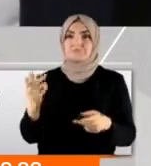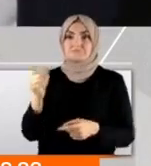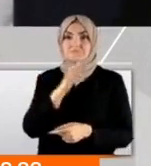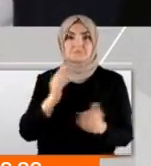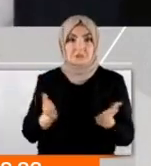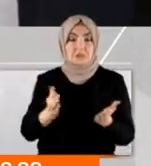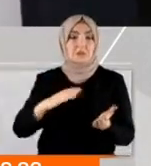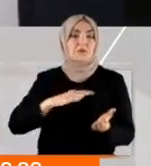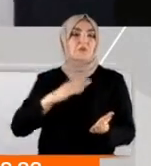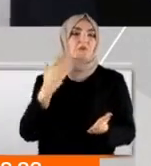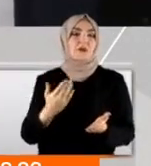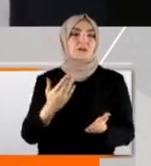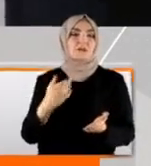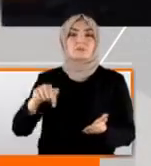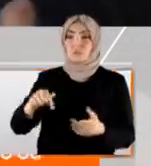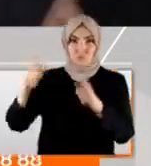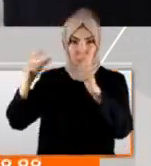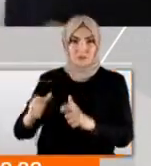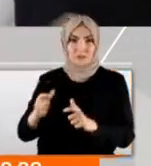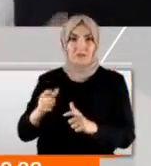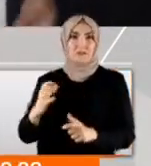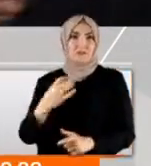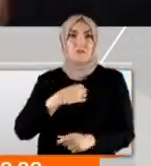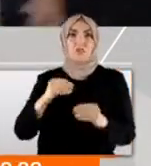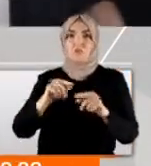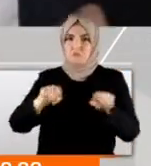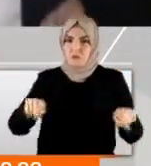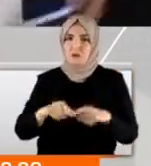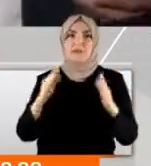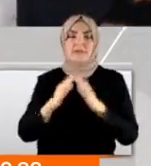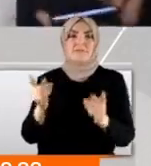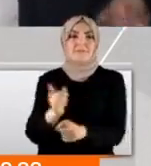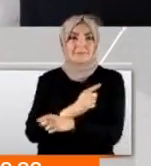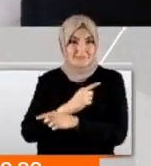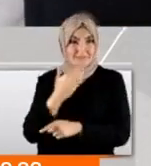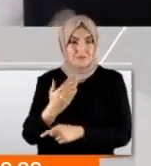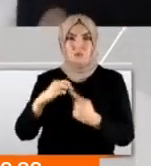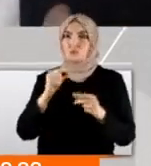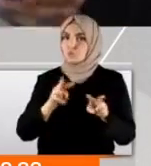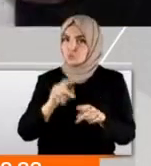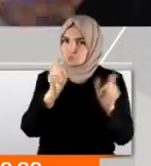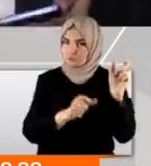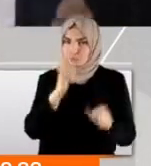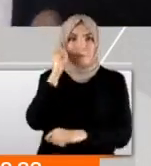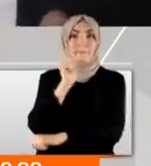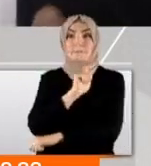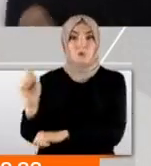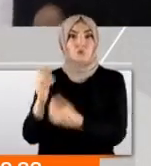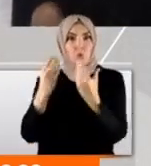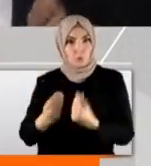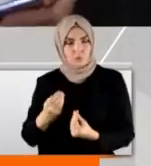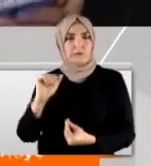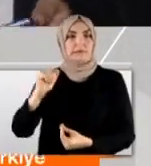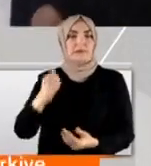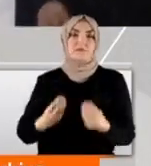yeri olan, mülkü olan Rumlar başvurmaları durumunda ya paralarını alacaklar ya da bir anlaşma yoluna gidilecek. Buradaki Kapalı